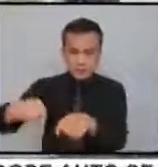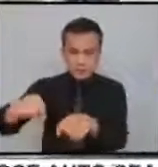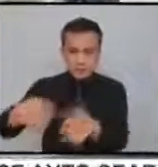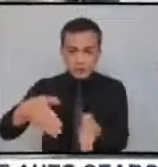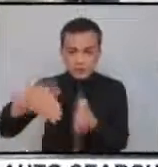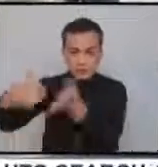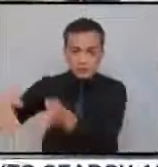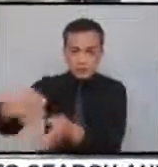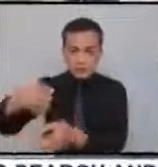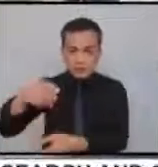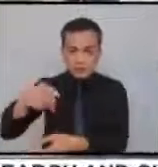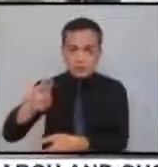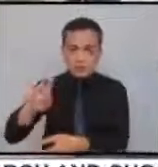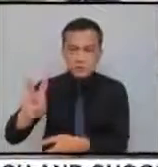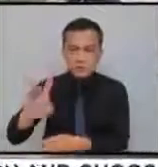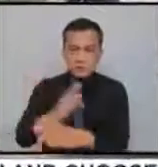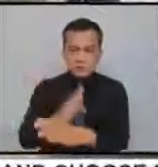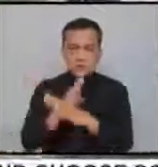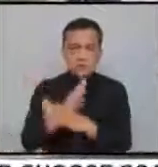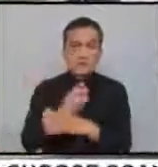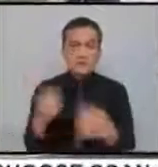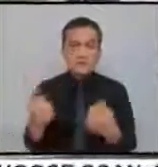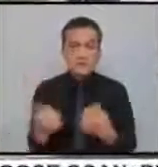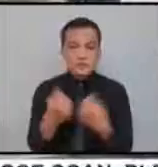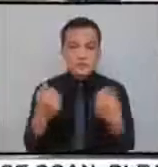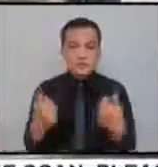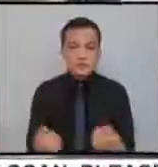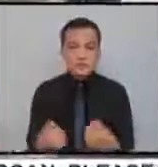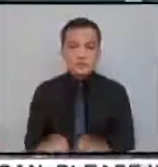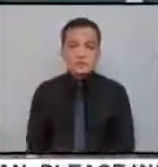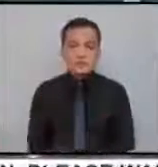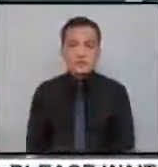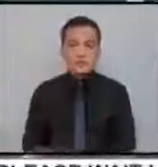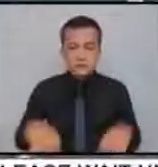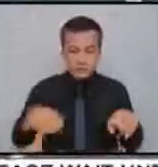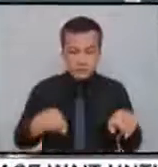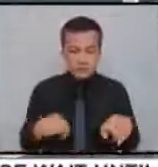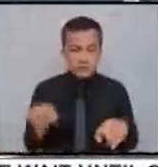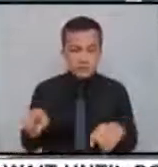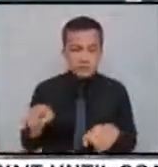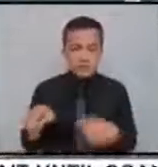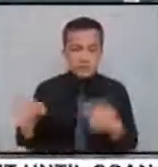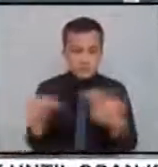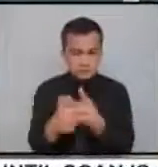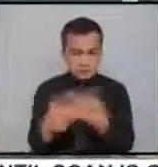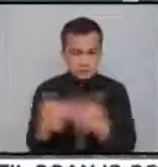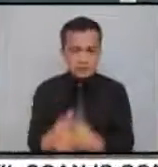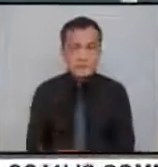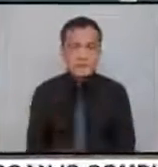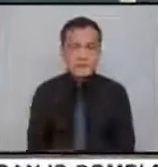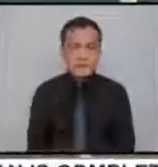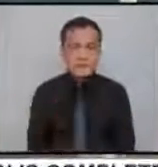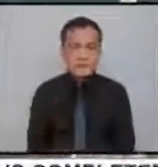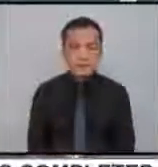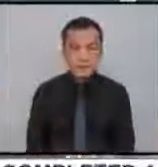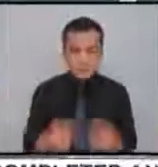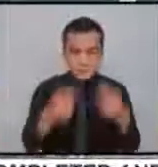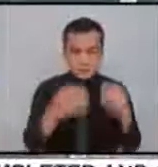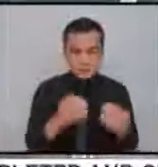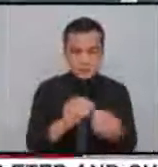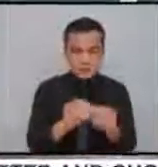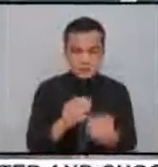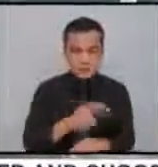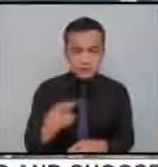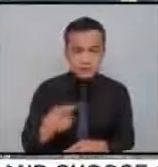at mabawasan ng mga aksidente kinasasangkutan ng mga motorsiklo sa naturang highway. Sa Resolution Number 22-15